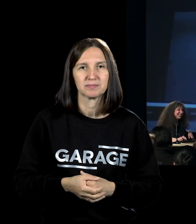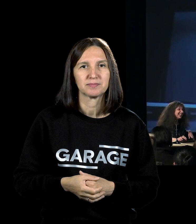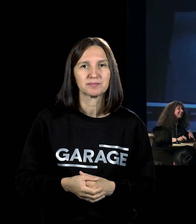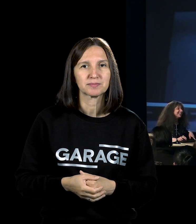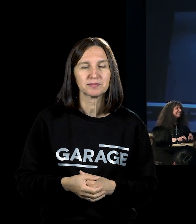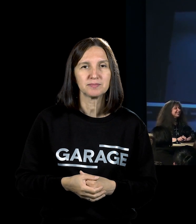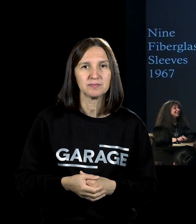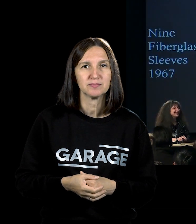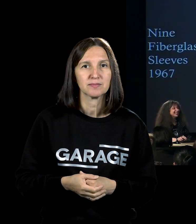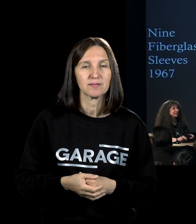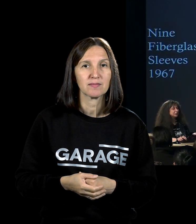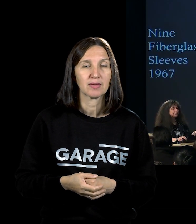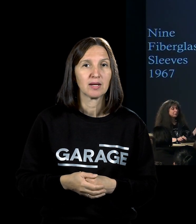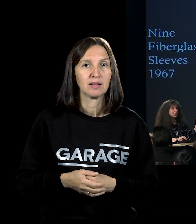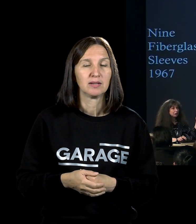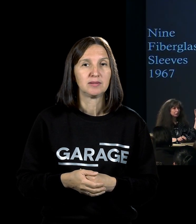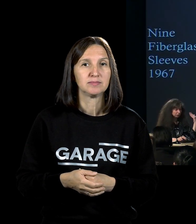произошло. Вот. И...